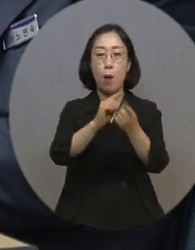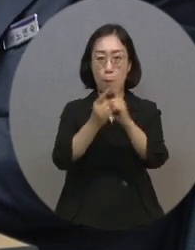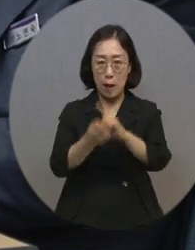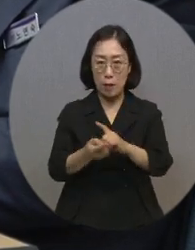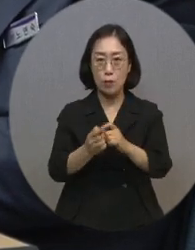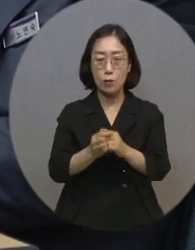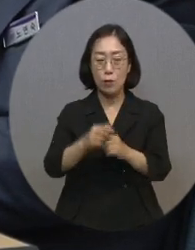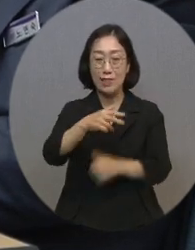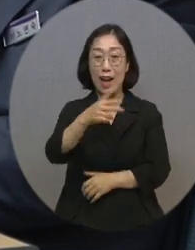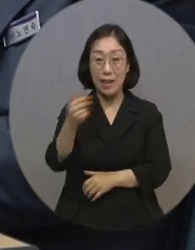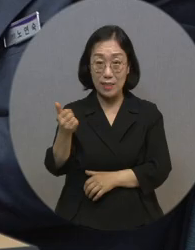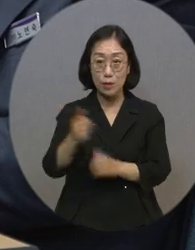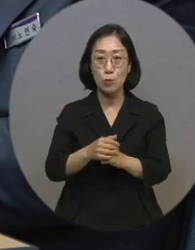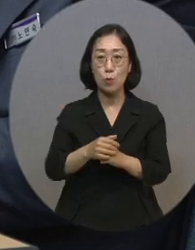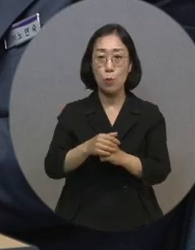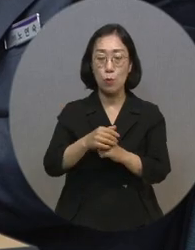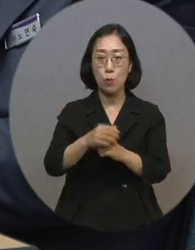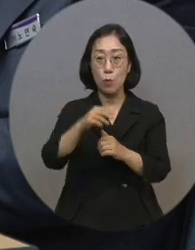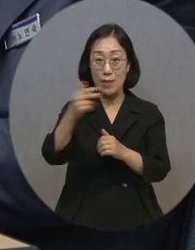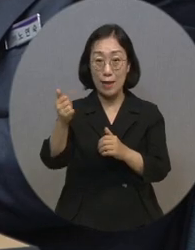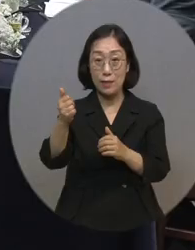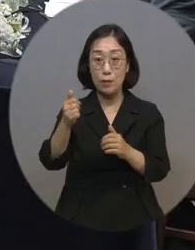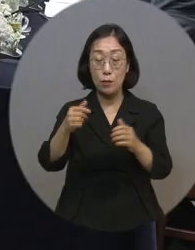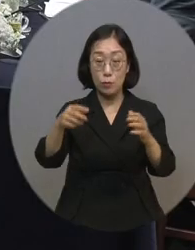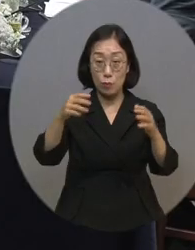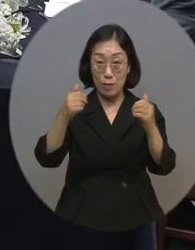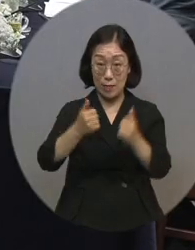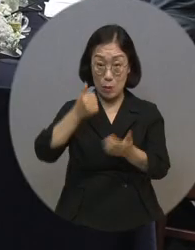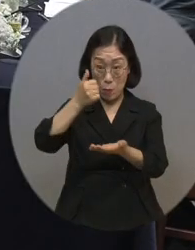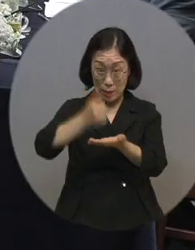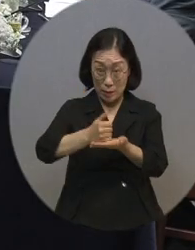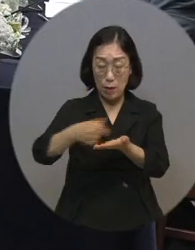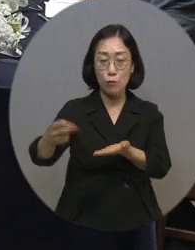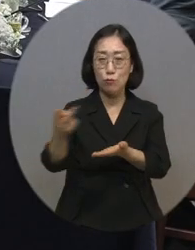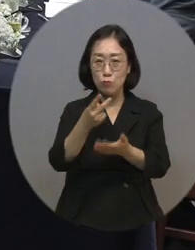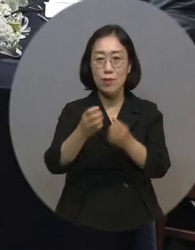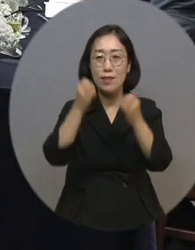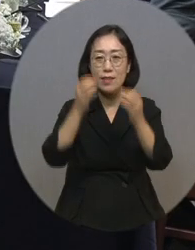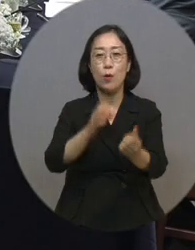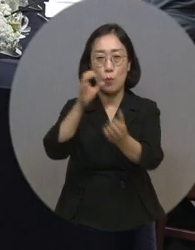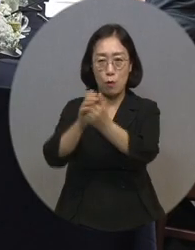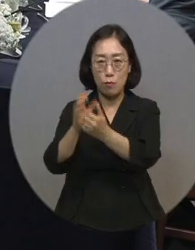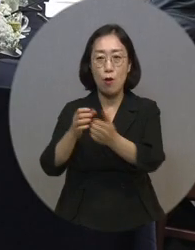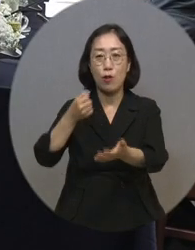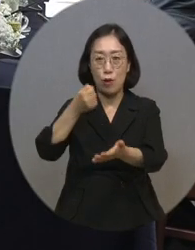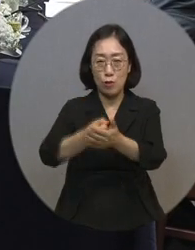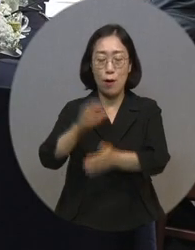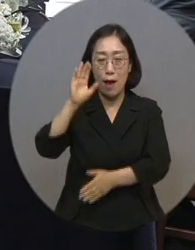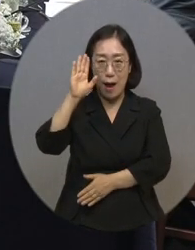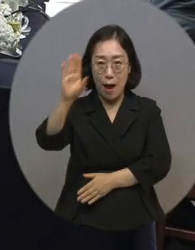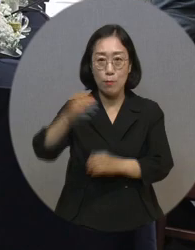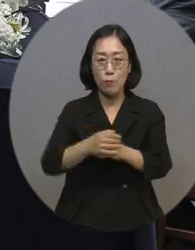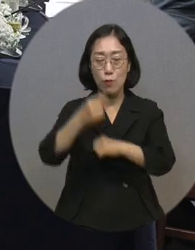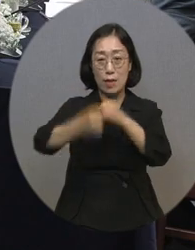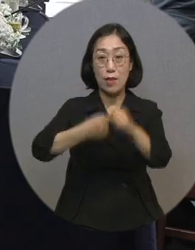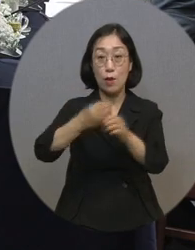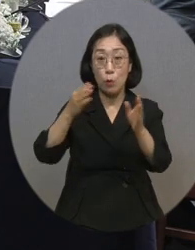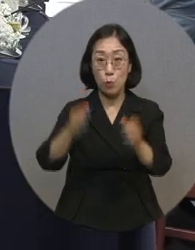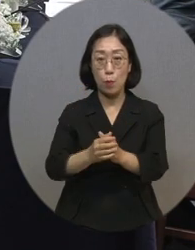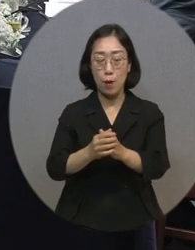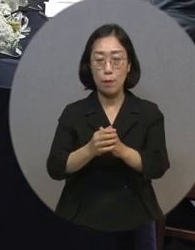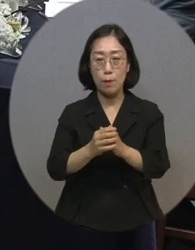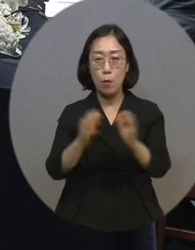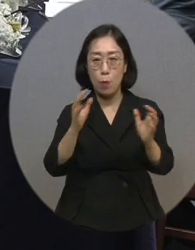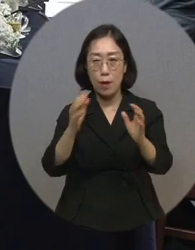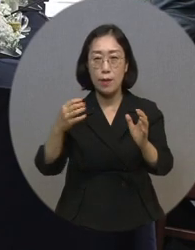김성 장흥군수와 완윤채 장흥군의회 의장이 제5대 협의회장으로 결정되어 앞으로 1년간 협의회를